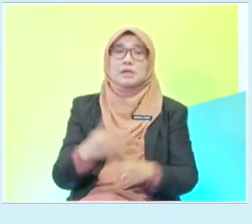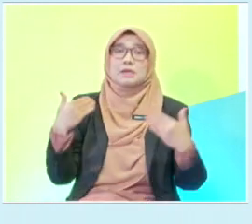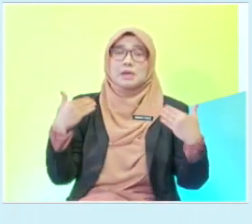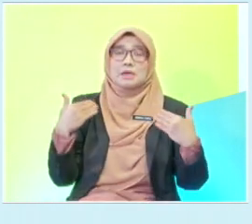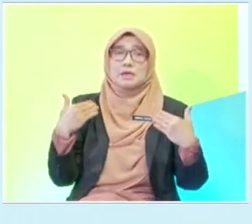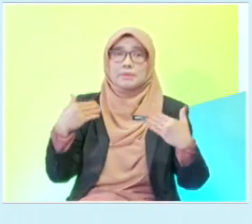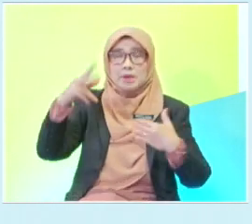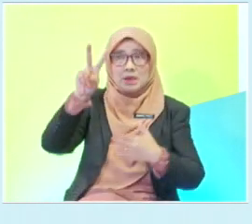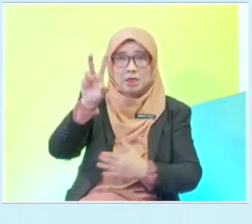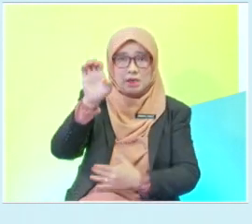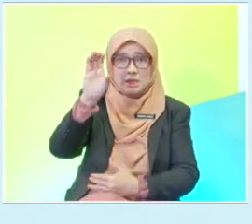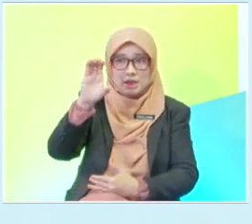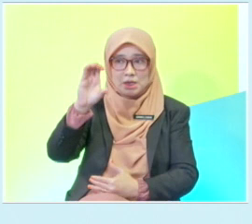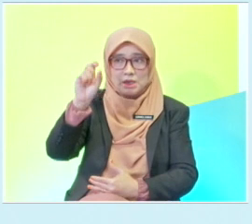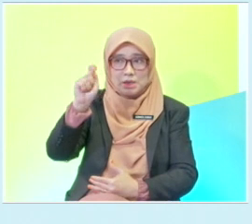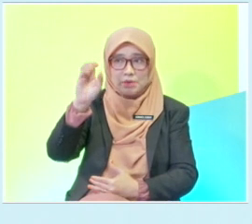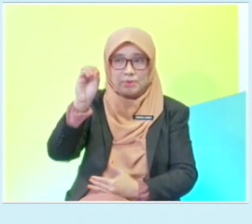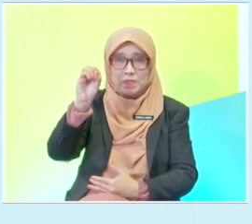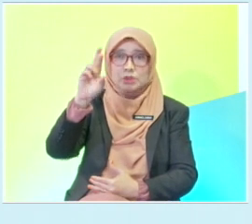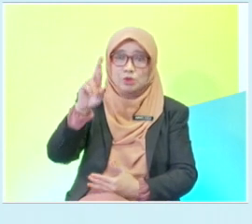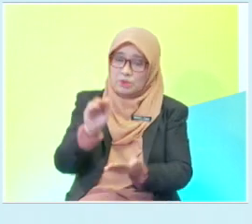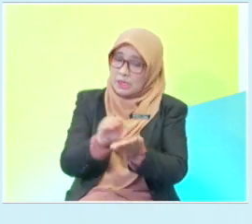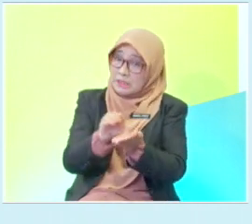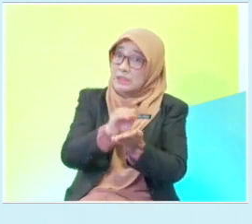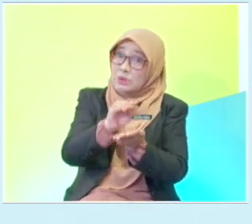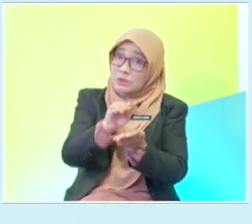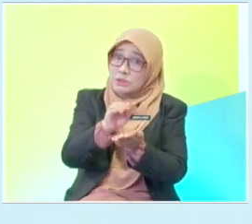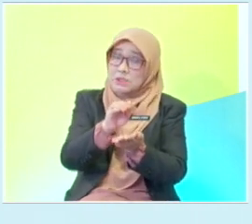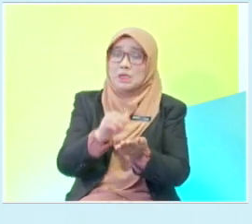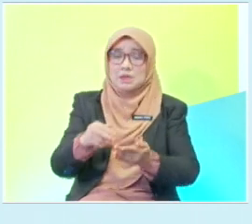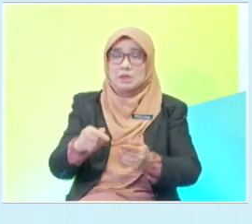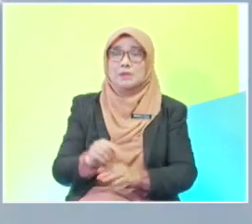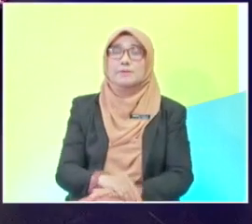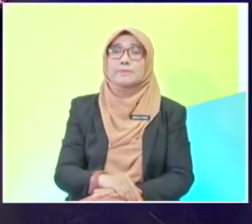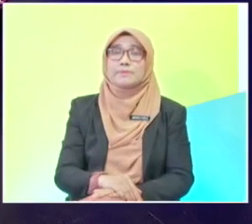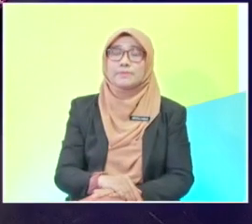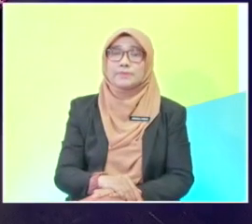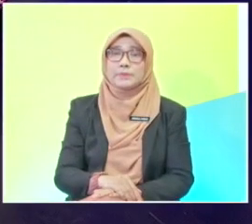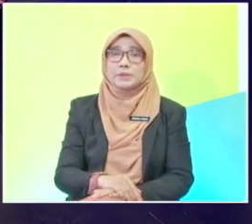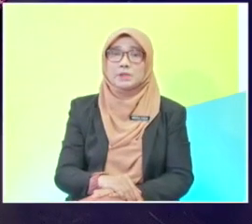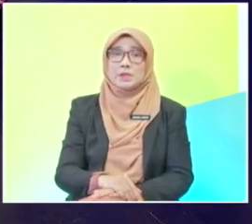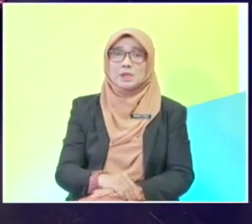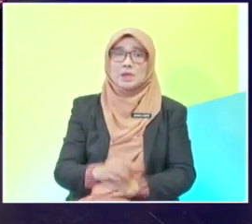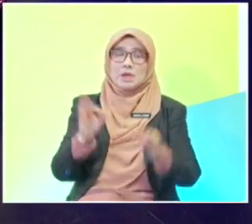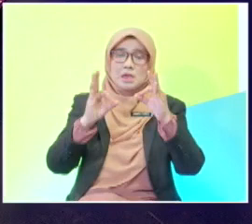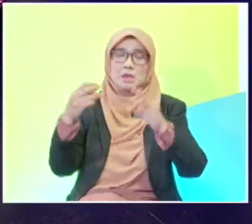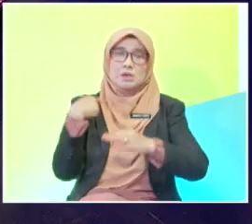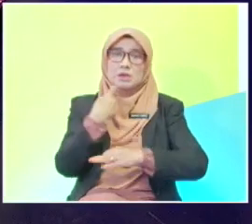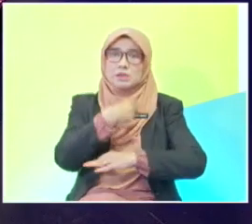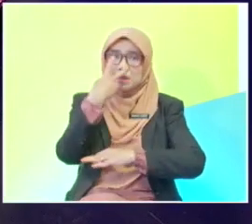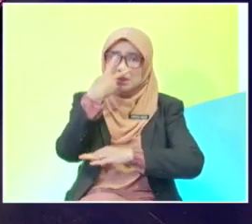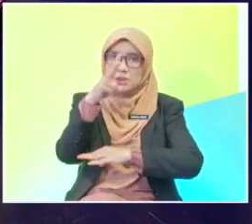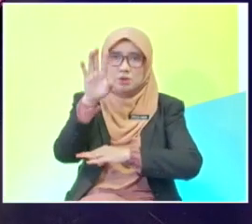makanan dan juga air yang tercemar. Cikgu, kalau kita perhatikan dari vektor-vektor untuk penyakit berjangkit ni pun saya rasa